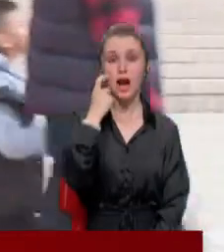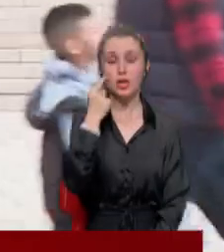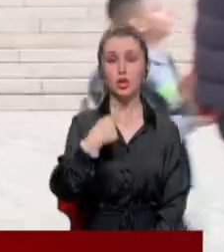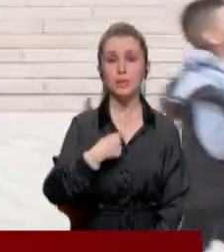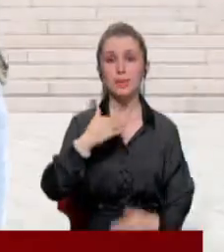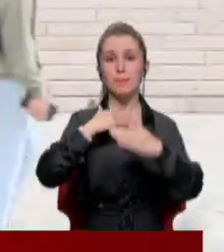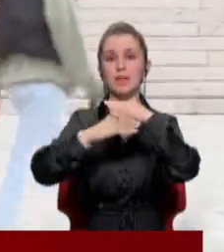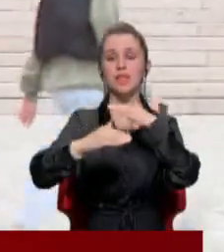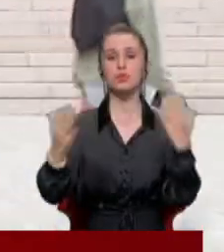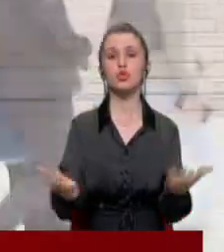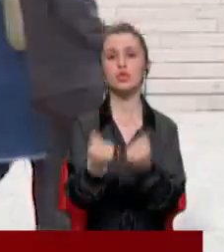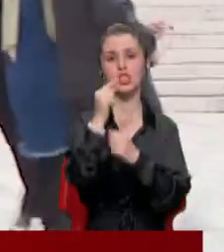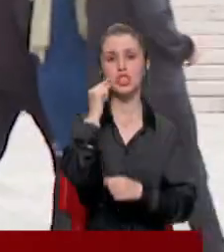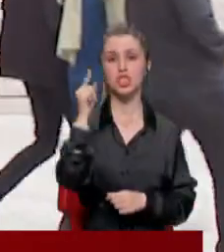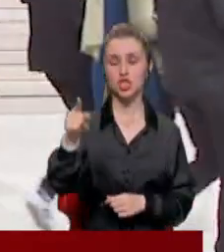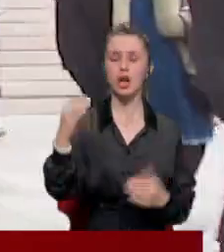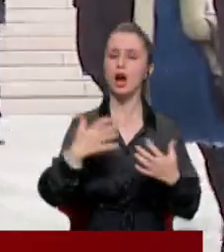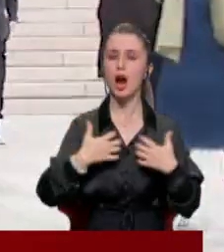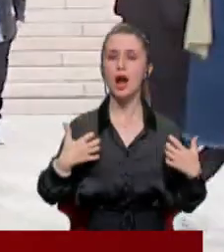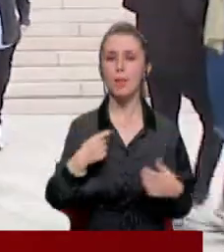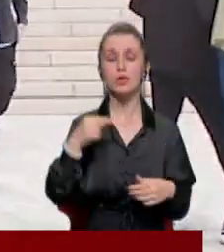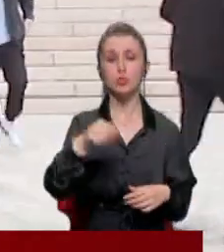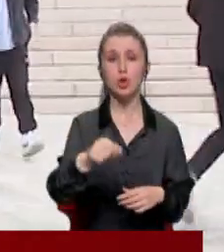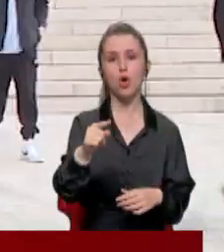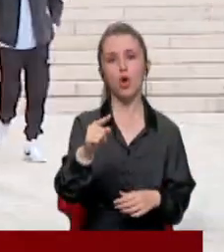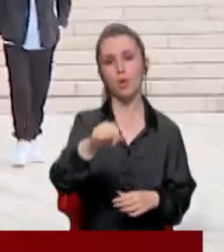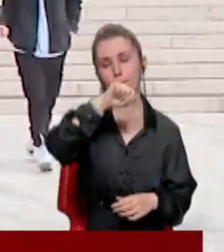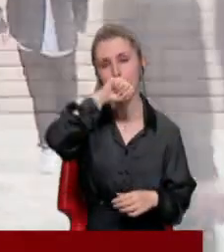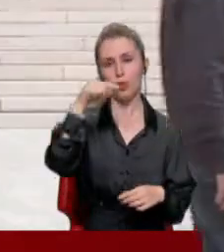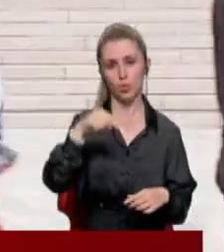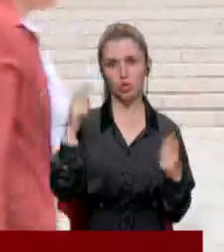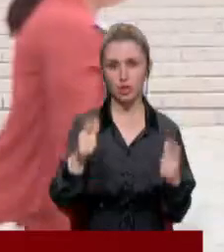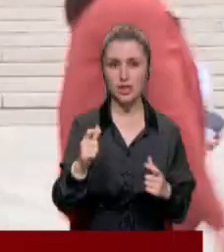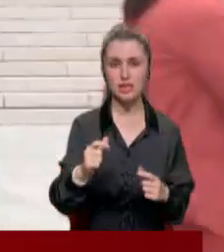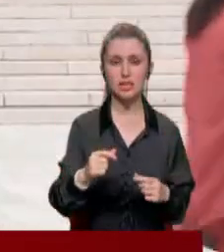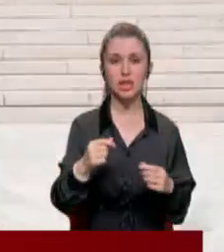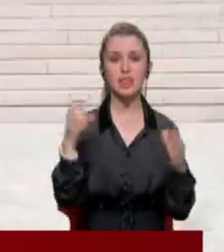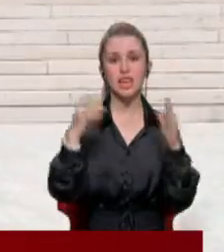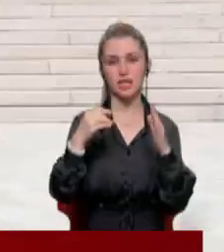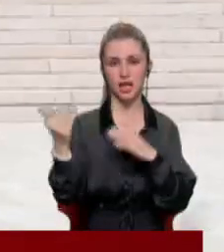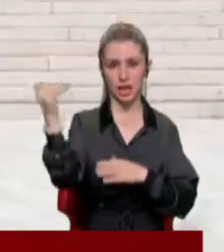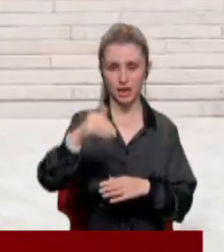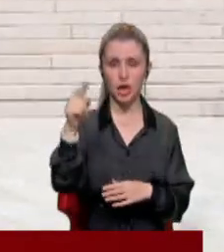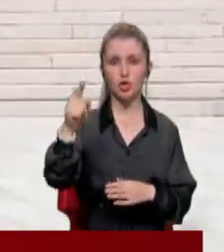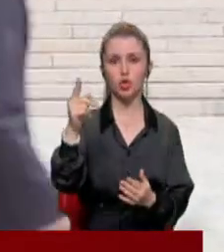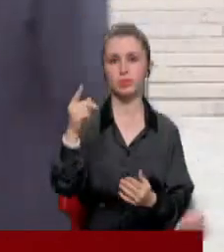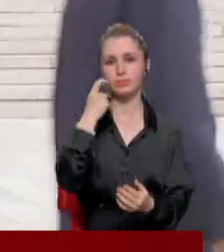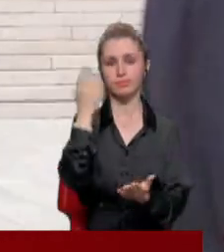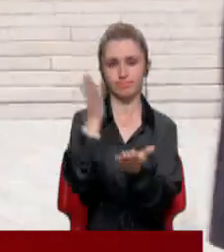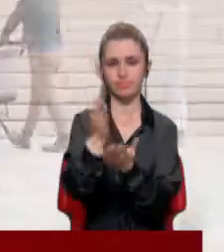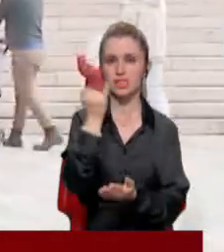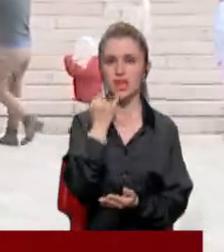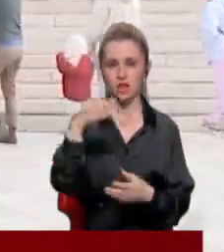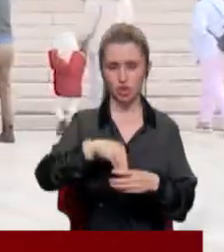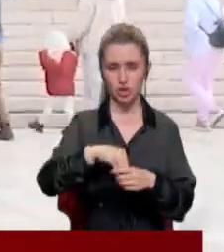bizim milletimizin kurtarıcısı, kahramanımız. Biz buradaysak onun sayesinde buralardayız. Tekirdağ Çerkezköy'den geldik onun kabrini ziyaret etmek